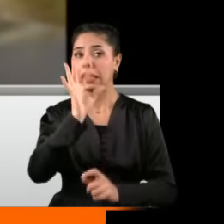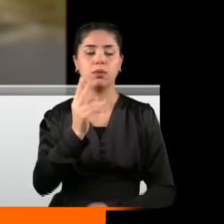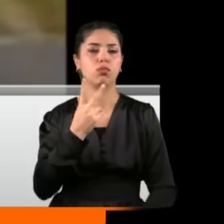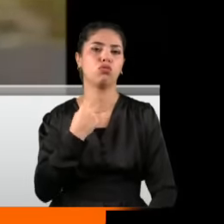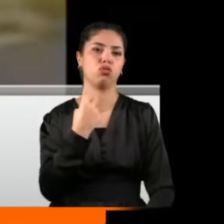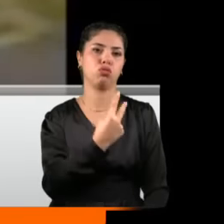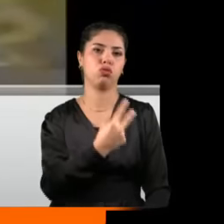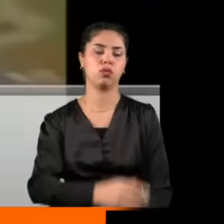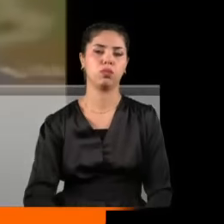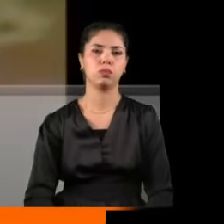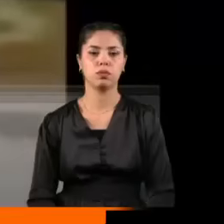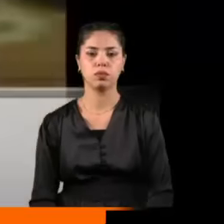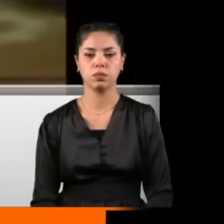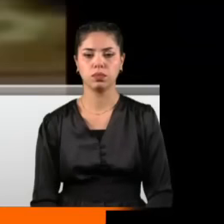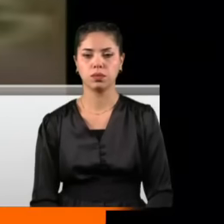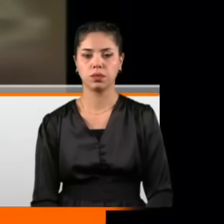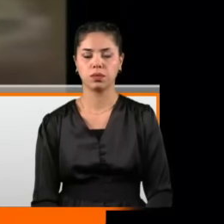оттуда.